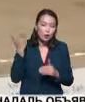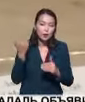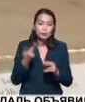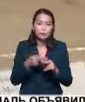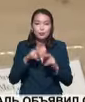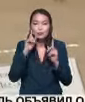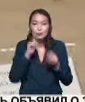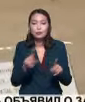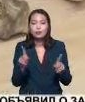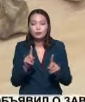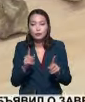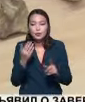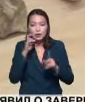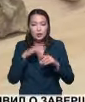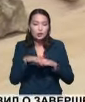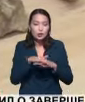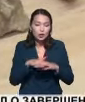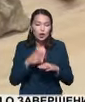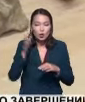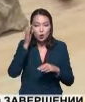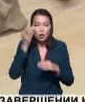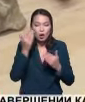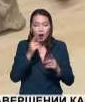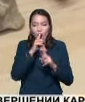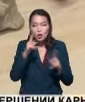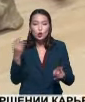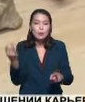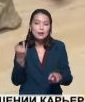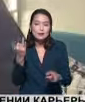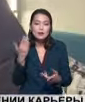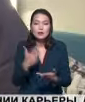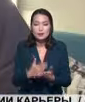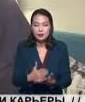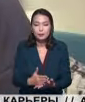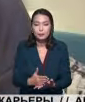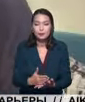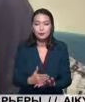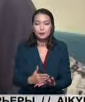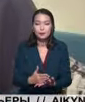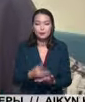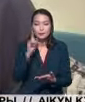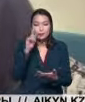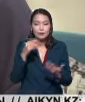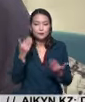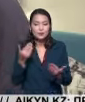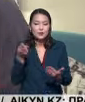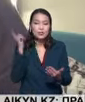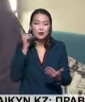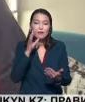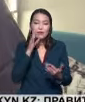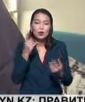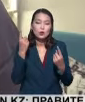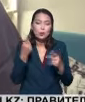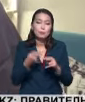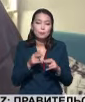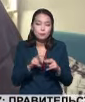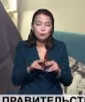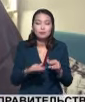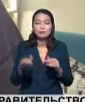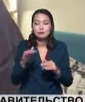призналась Евгения, в стране к данной науке особого интереса нет. Раньше, когда в советское время велись активные